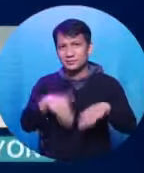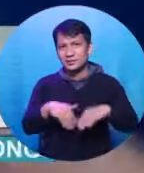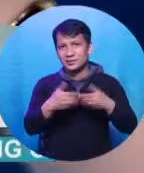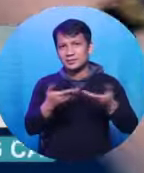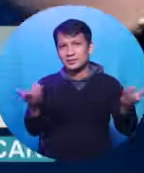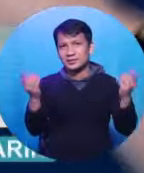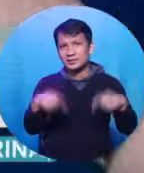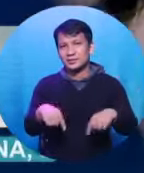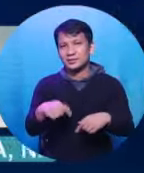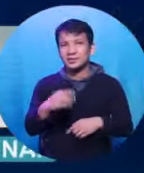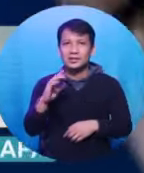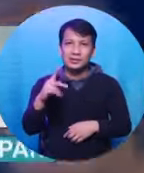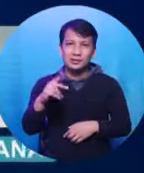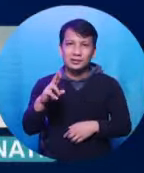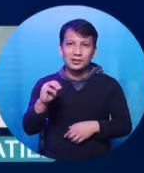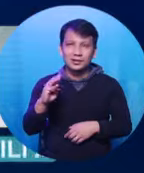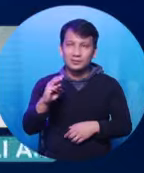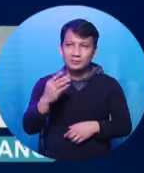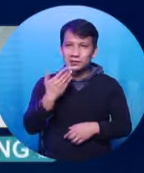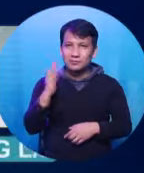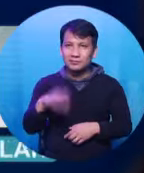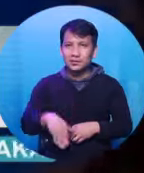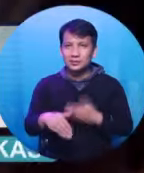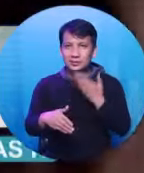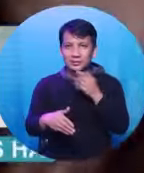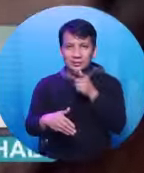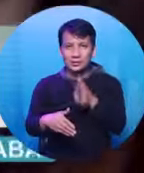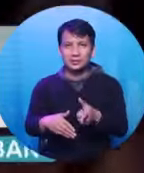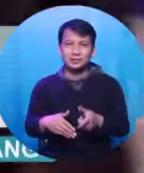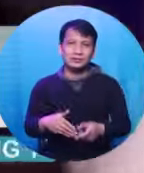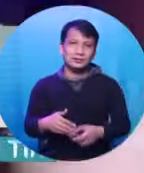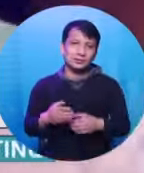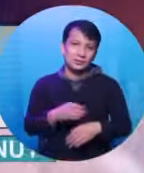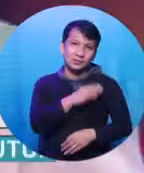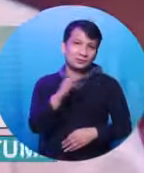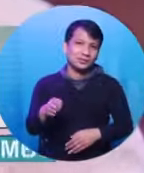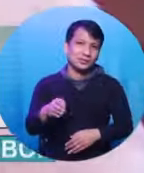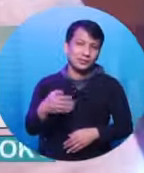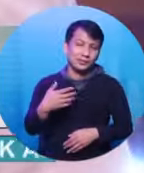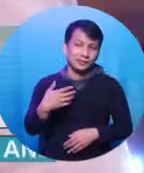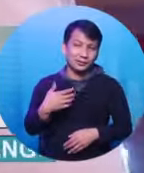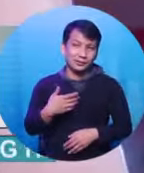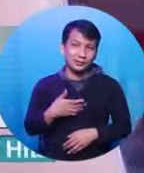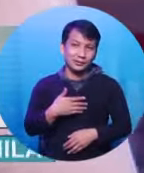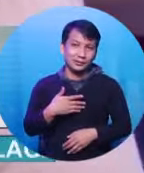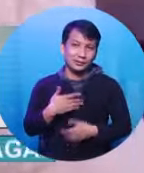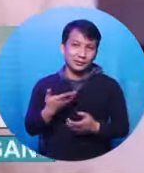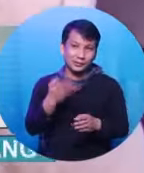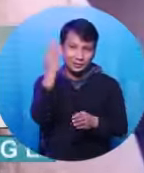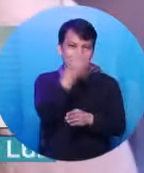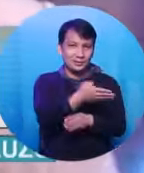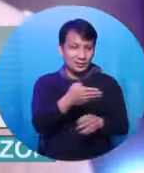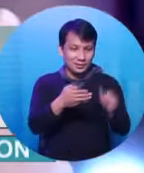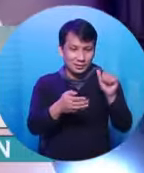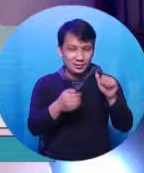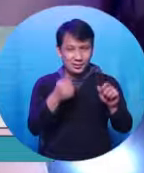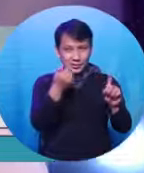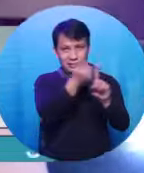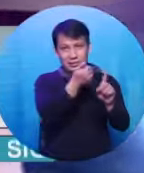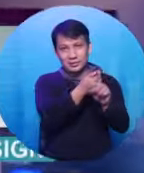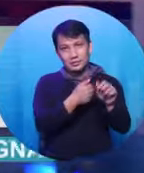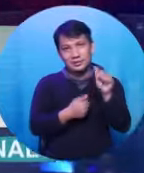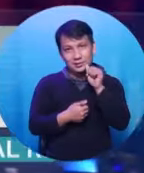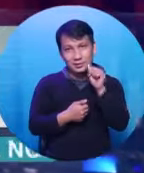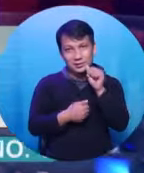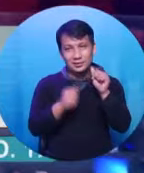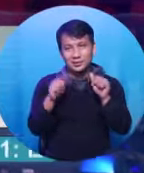sa'yo. Eh, karma, matapang ka rin at makate. Ooh. Well, yun yung mga sabi nila, no? Medyo inaatake si Ate Angelica ng mga